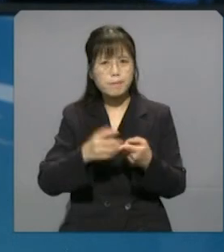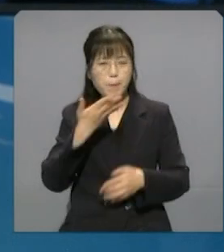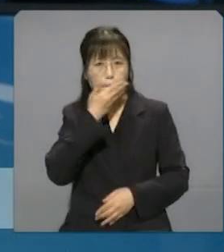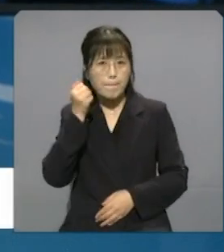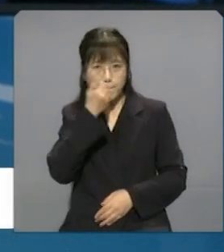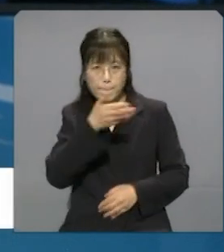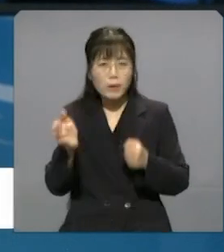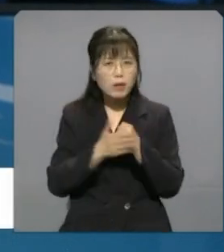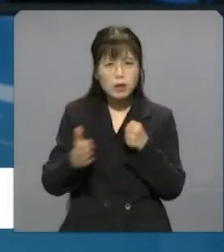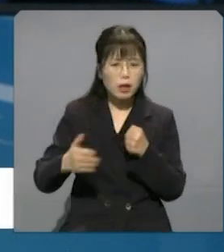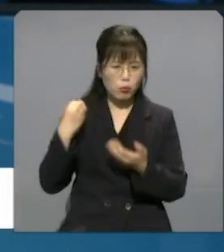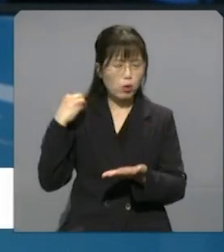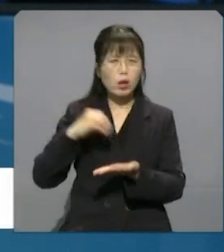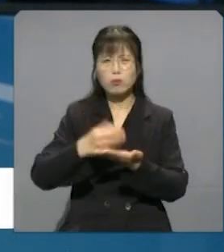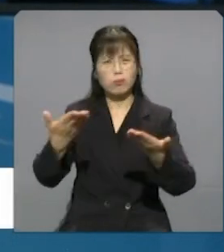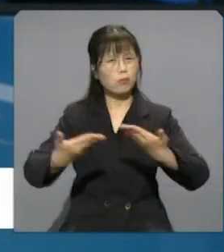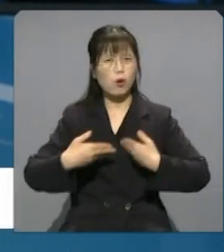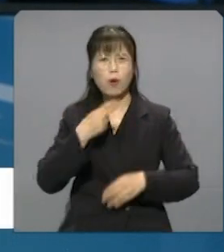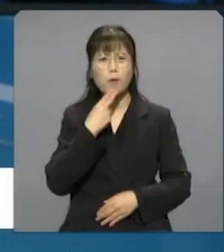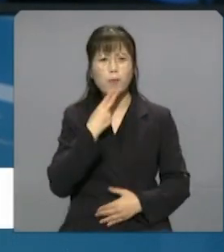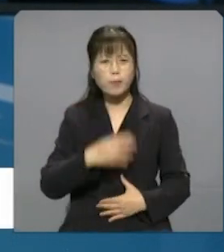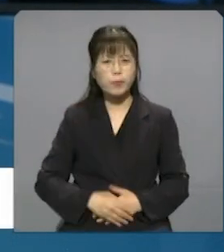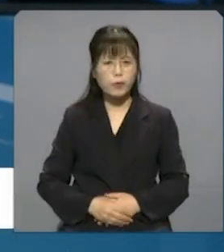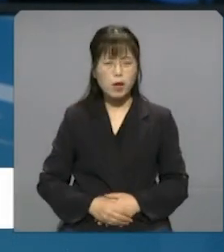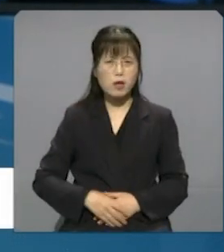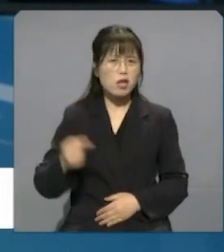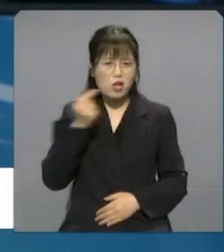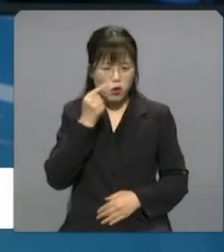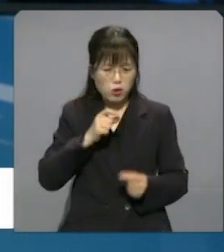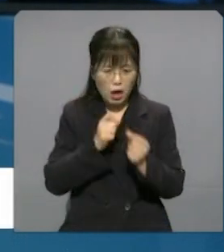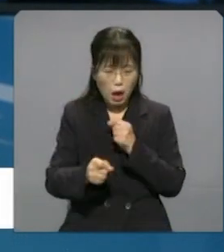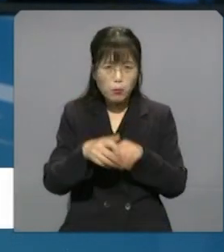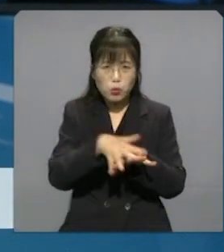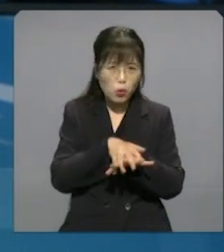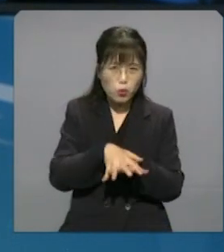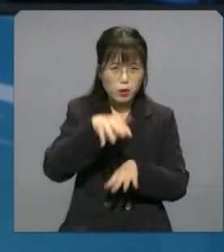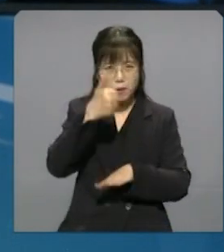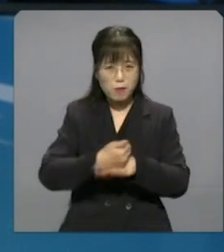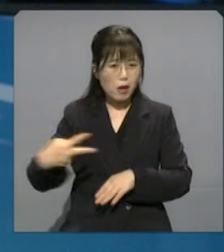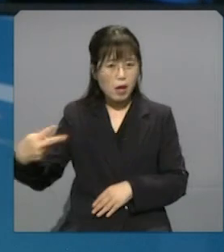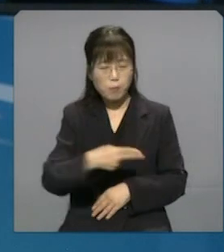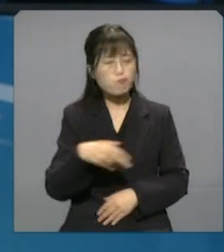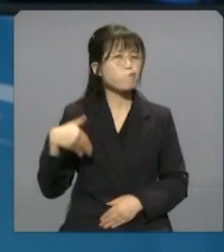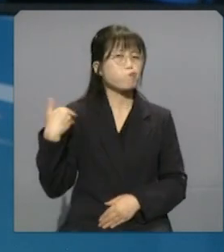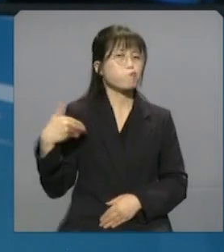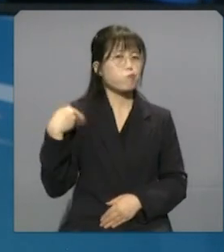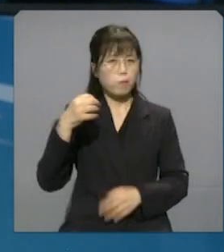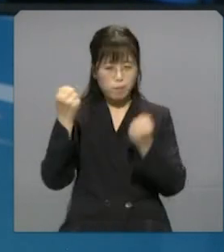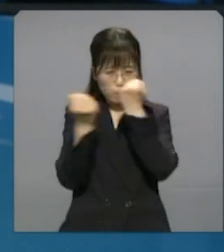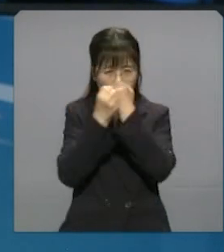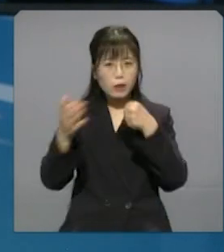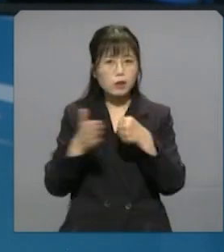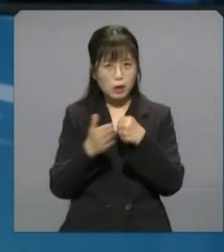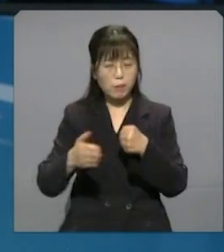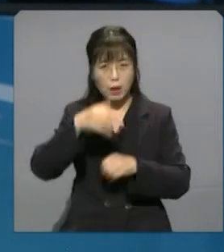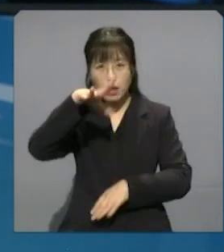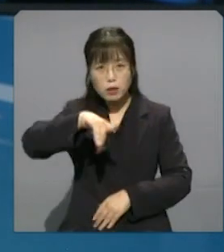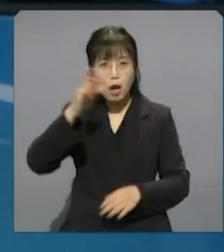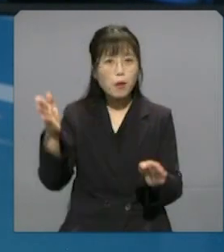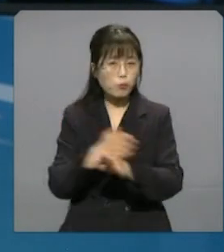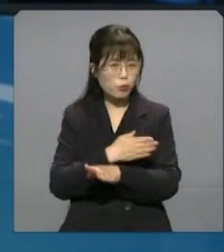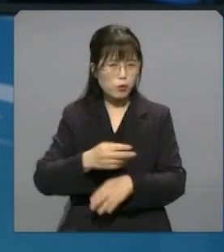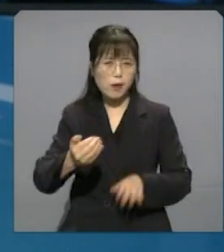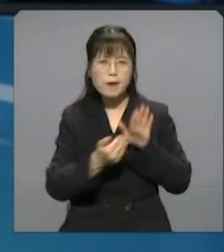때문에 회수된 돌은 거의 없다고 보시면 됩니다 철저하게 하부조직부터 꼬리 자르기 혹은 모르쇠로 일관하기 때문인데 그래서 처음부터